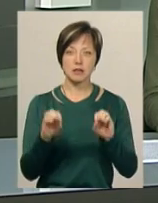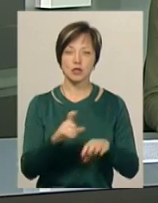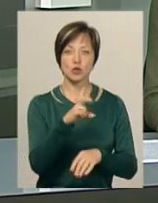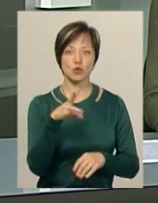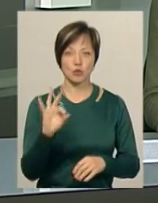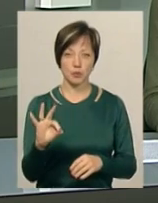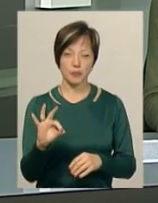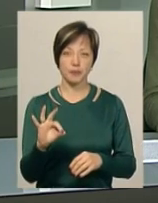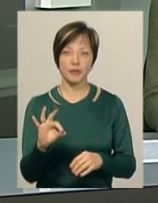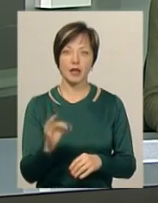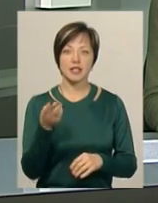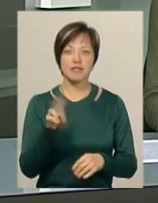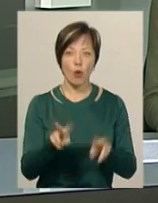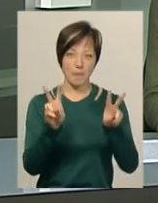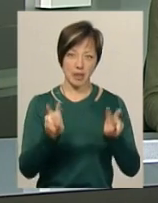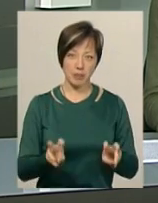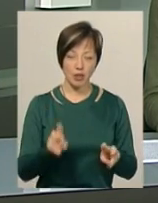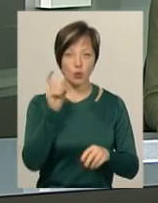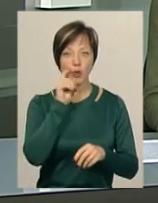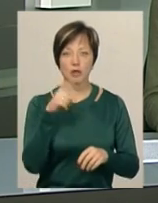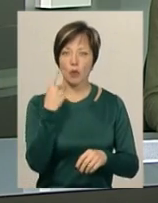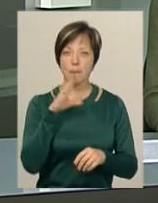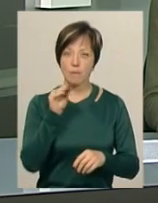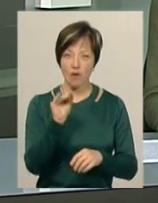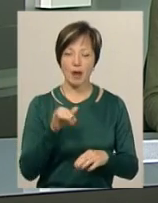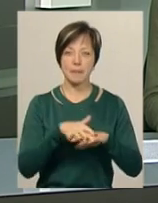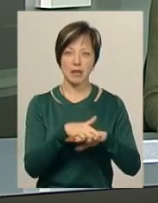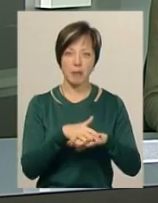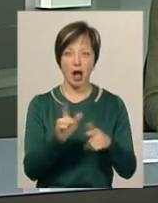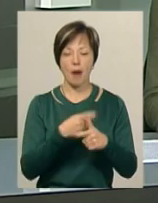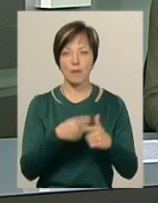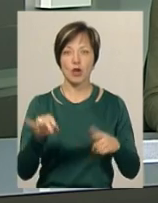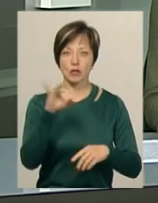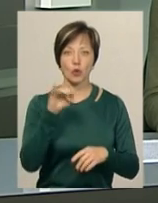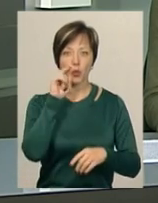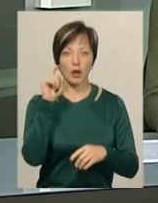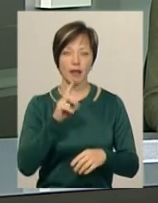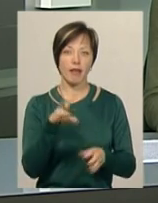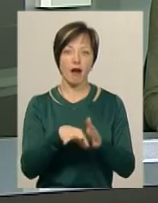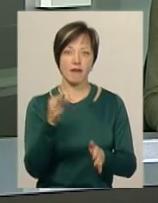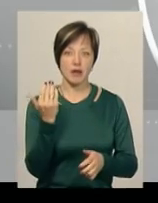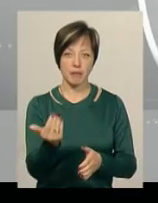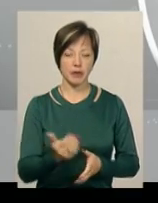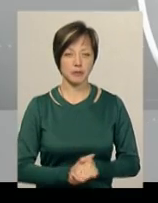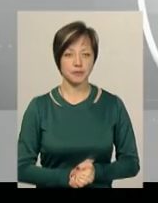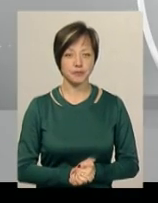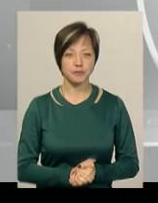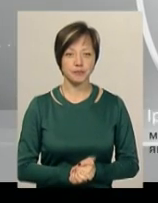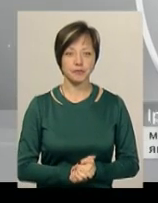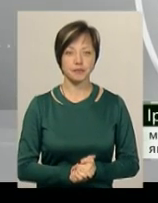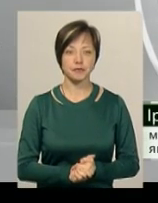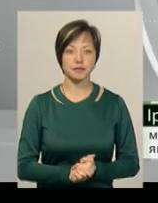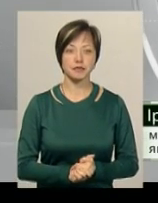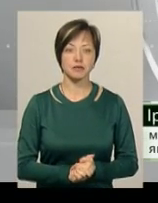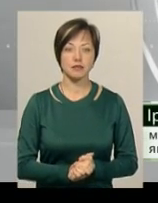зовнішнє незалежне оцінювання з 2 предметів – української мови та математики або історії України на вибір. На слідуючий